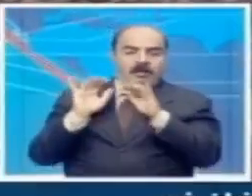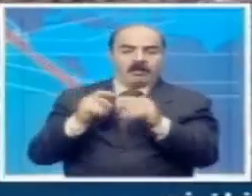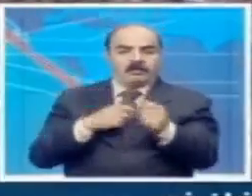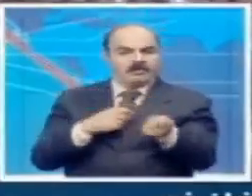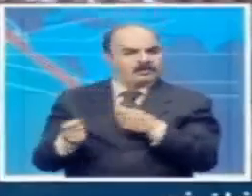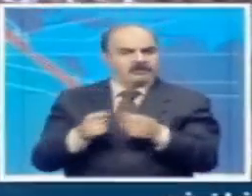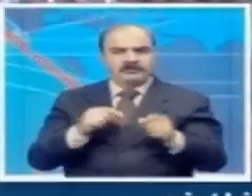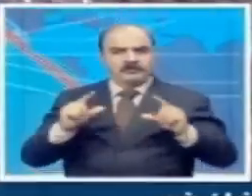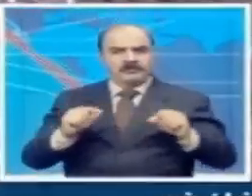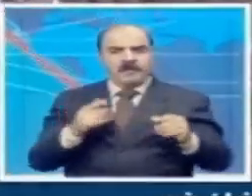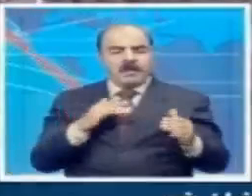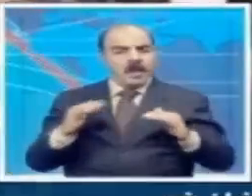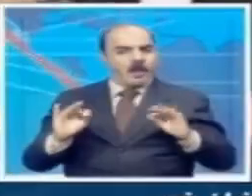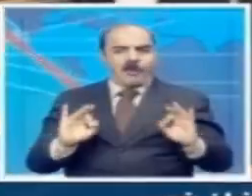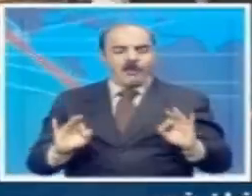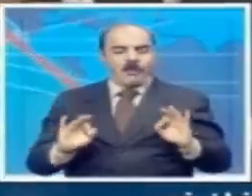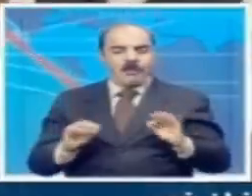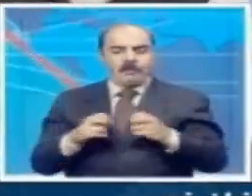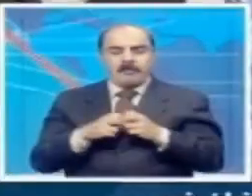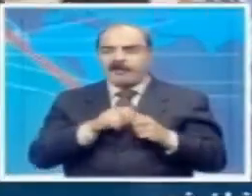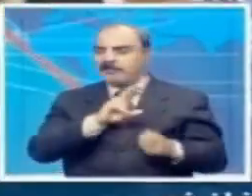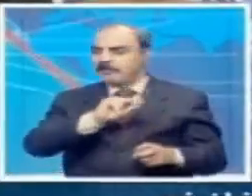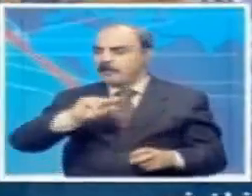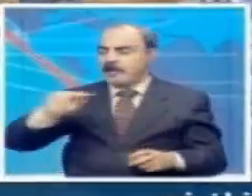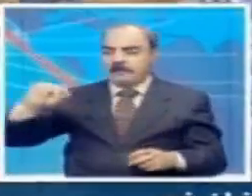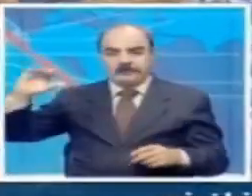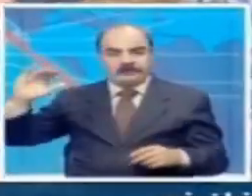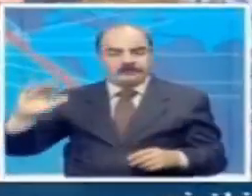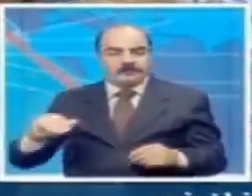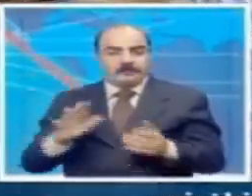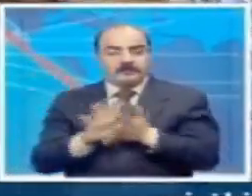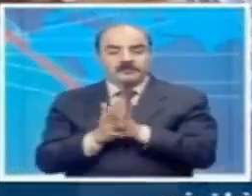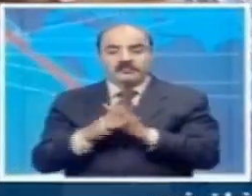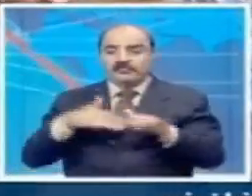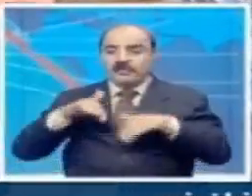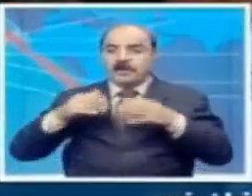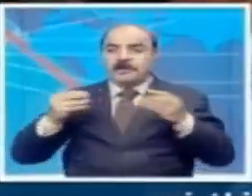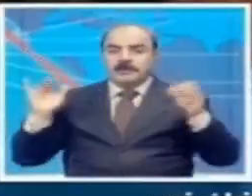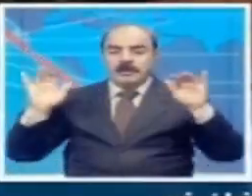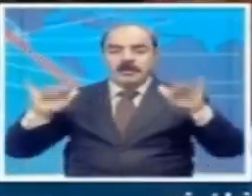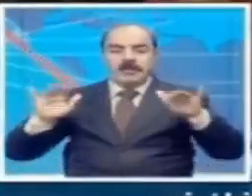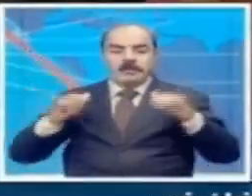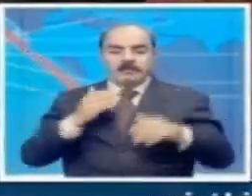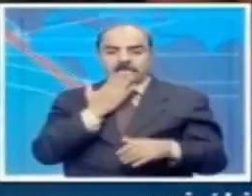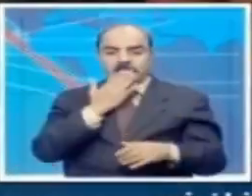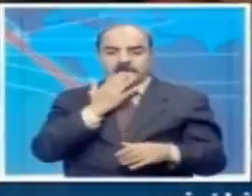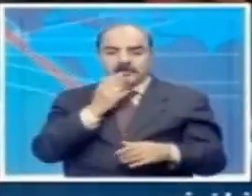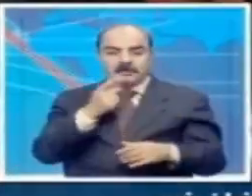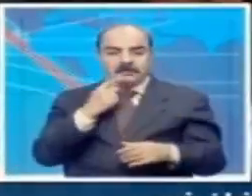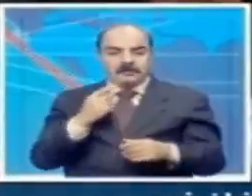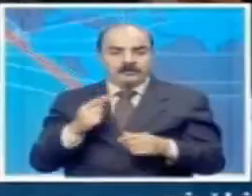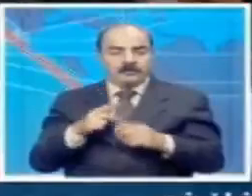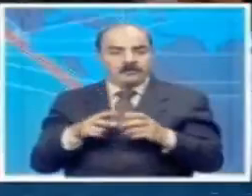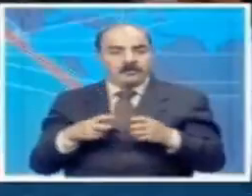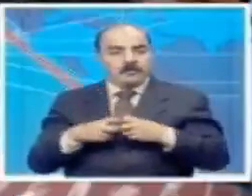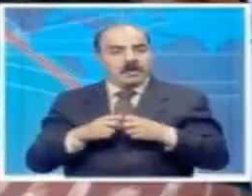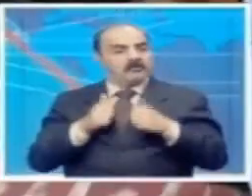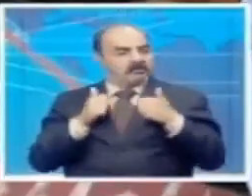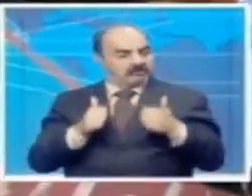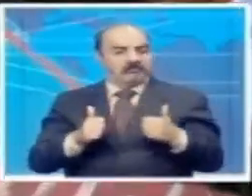للمواطنين وبنفس التخفيضات في المعارض التي ملأت الشوارع بمصر. الحمد لله لقينا العارضين منتظمين